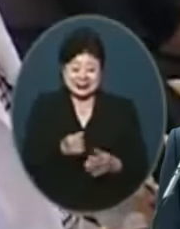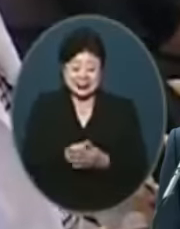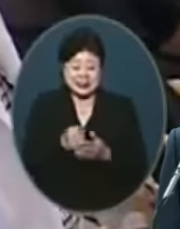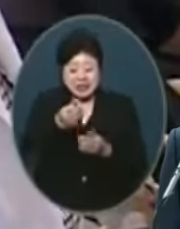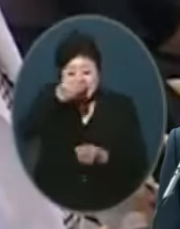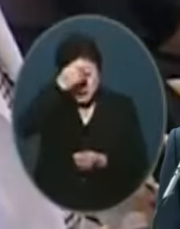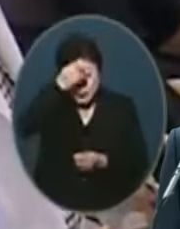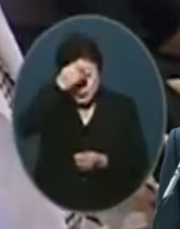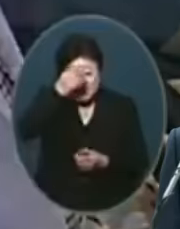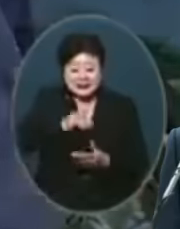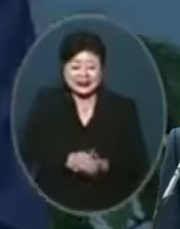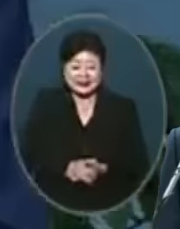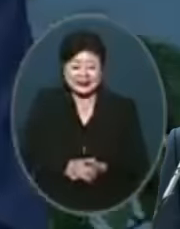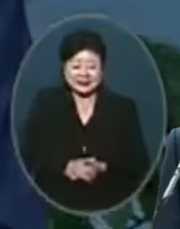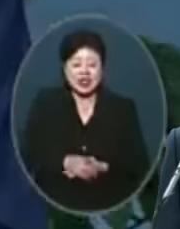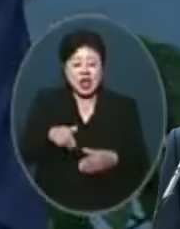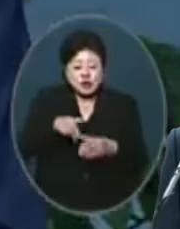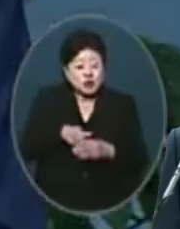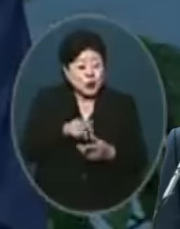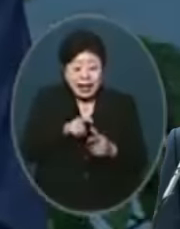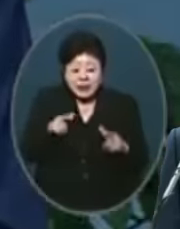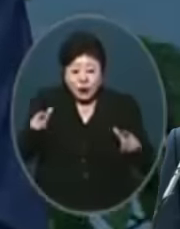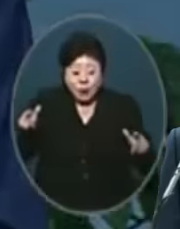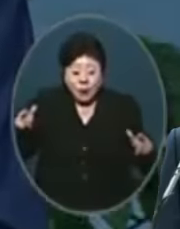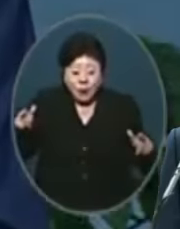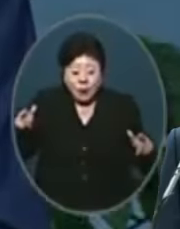그러므로 기독교는 종교가 아니고